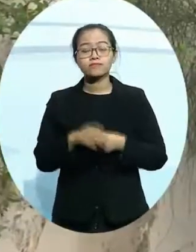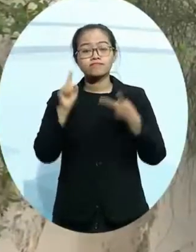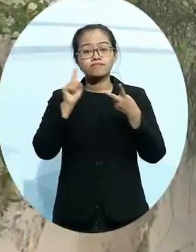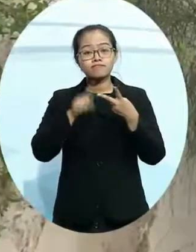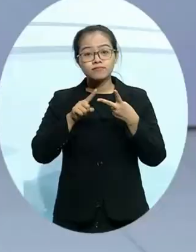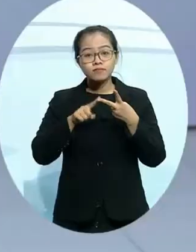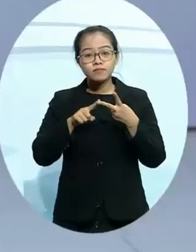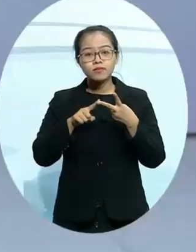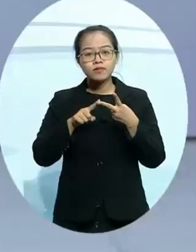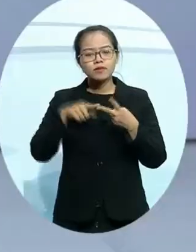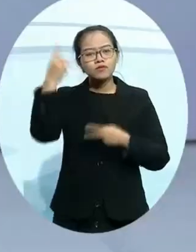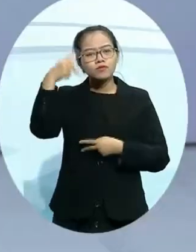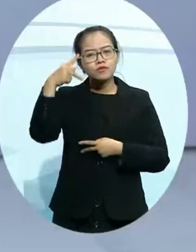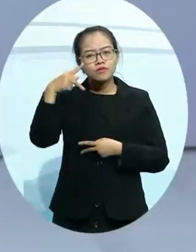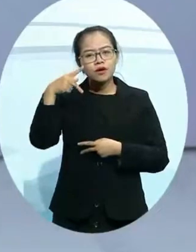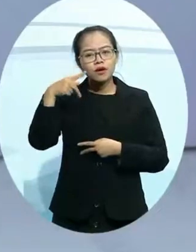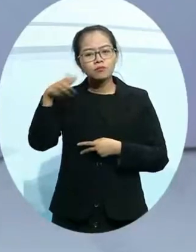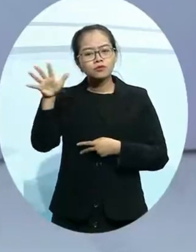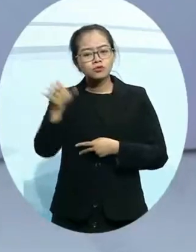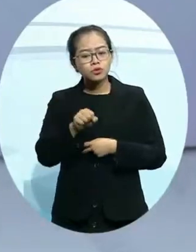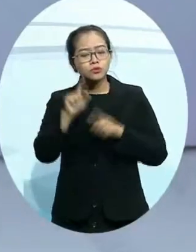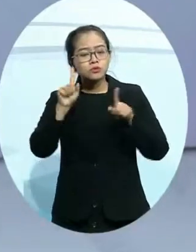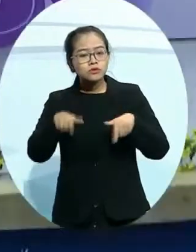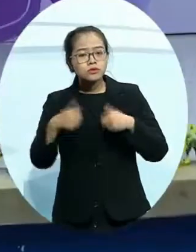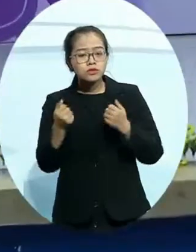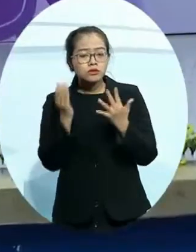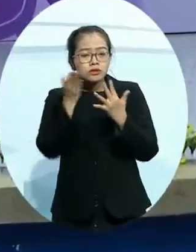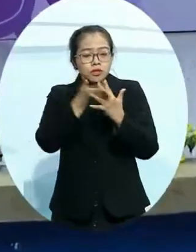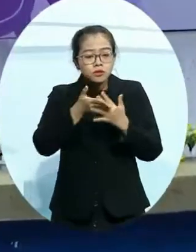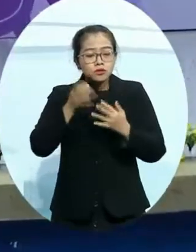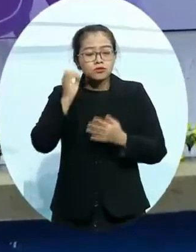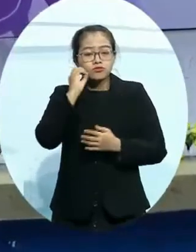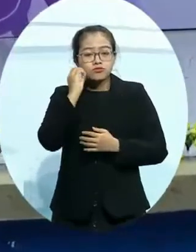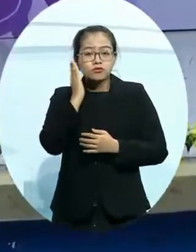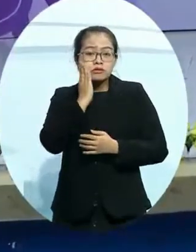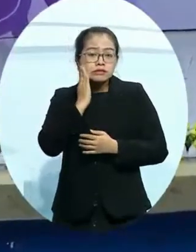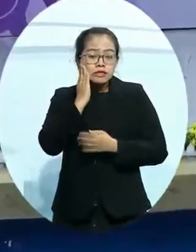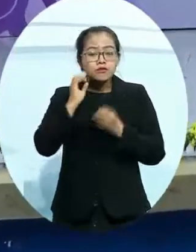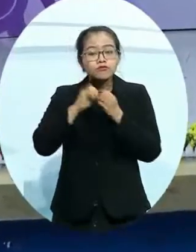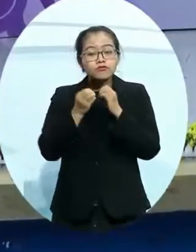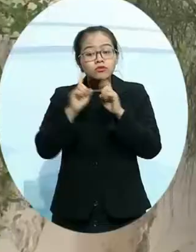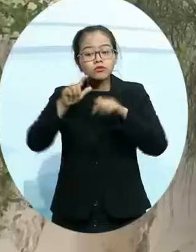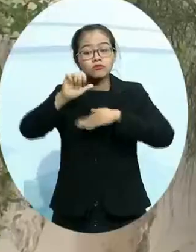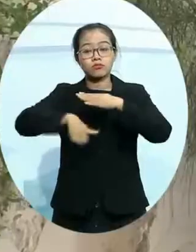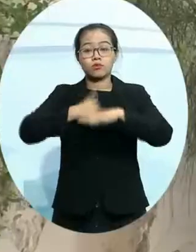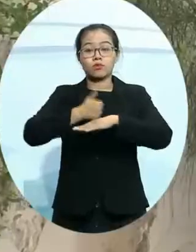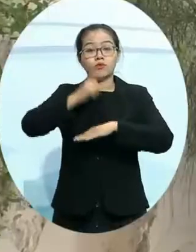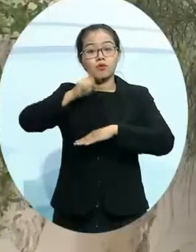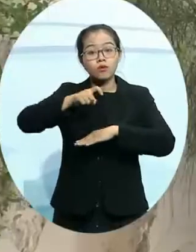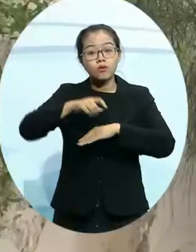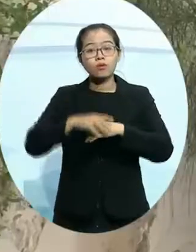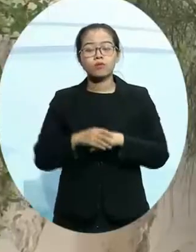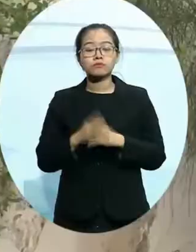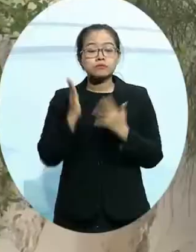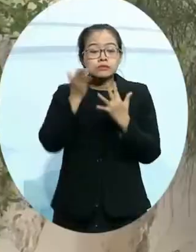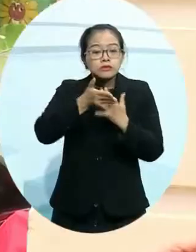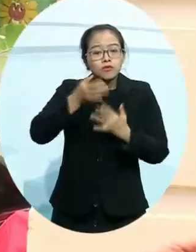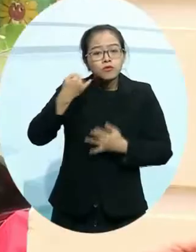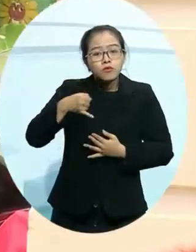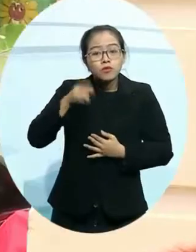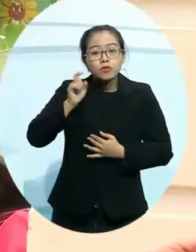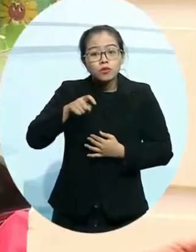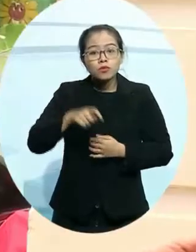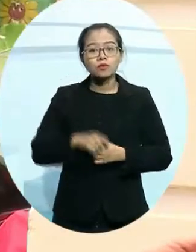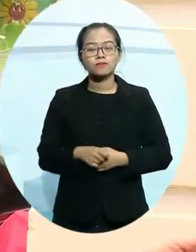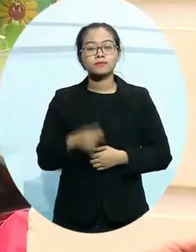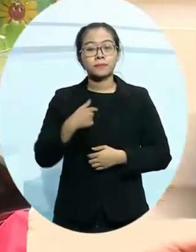cái thứ hai là cái phương pháp mà để mình can thiệp vô mình làm trị liệu cho cái da của mình thì có an toàn hay không, nó có những cái tác dụng phụ hay không. Khi mình